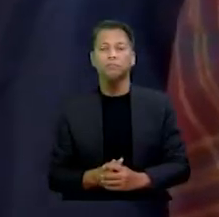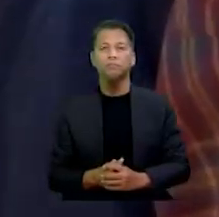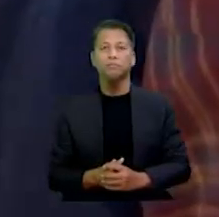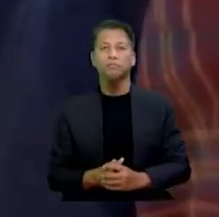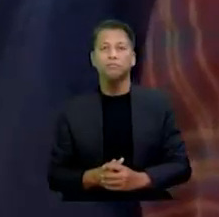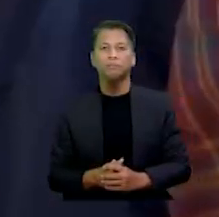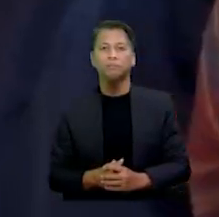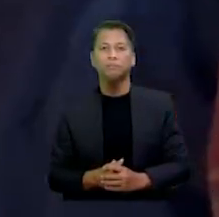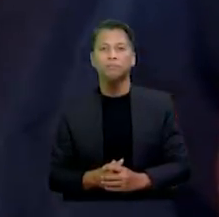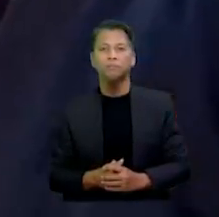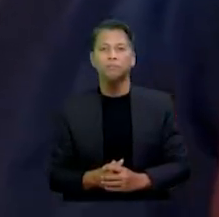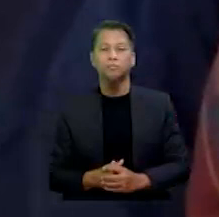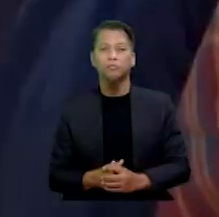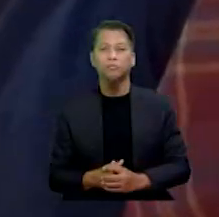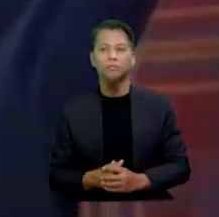Aremania